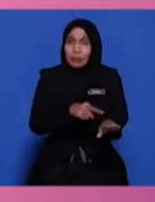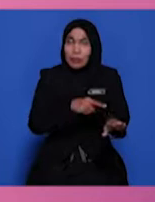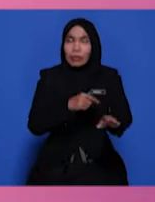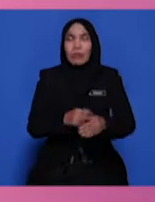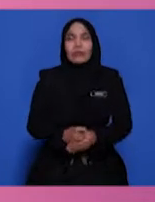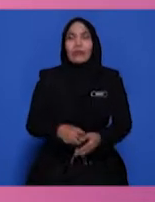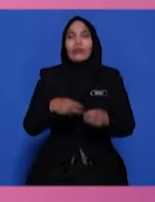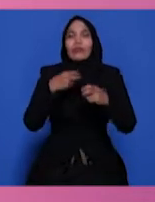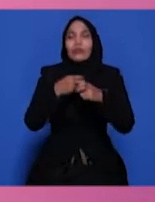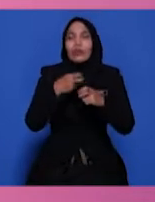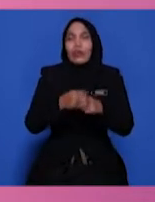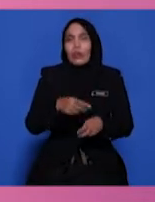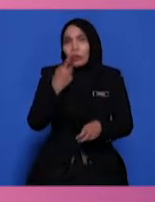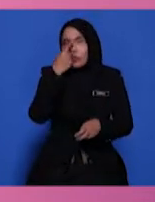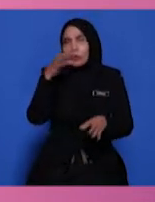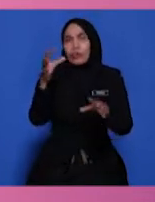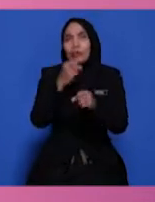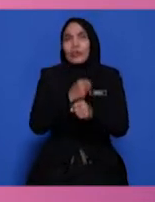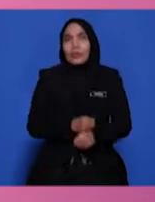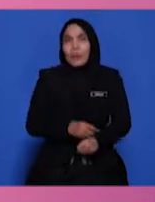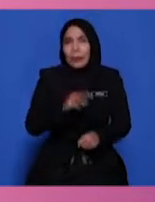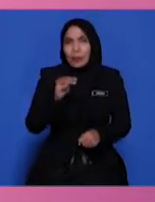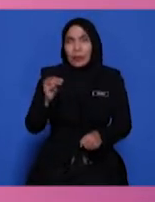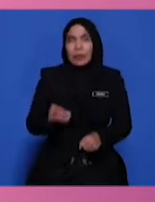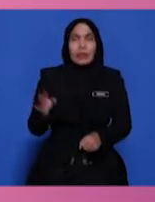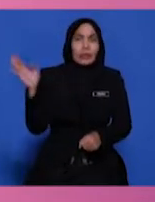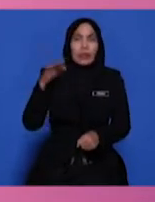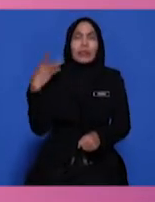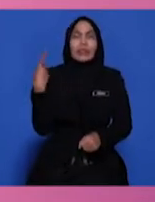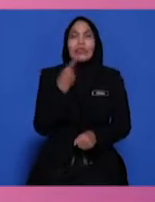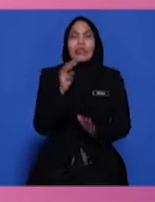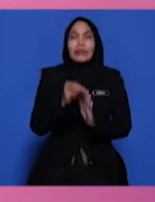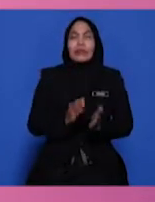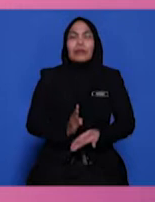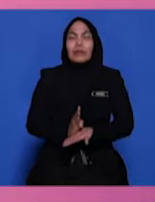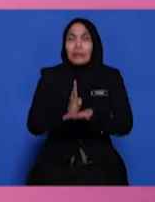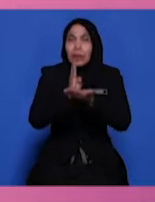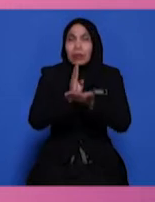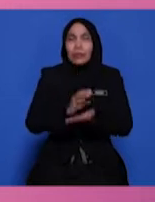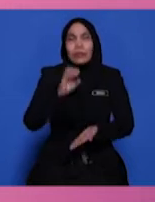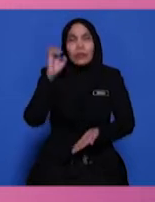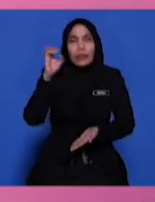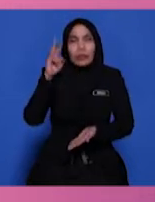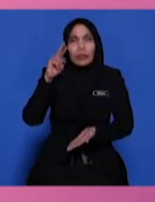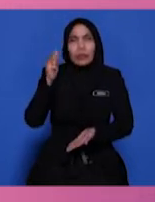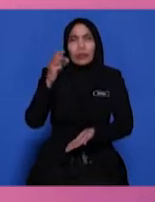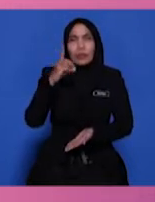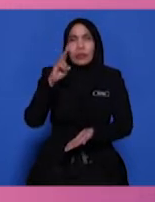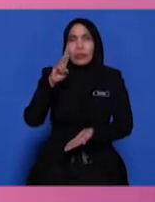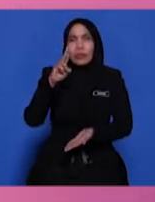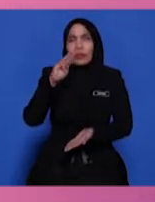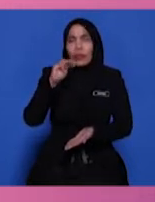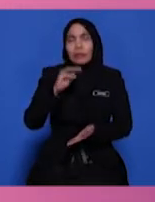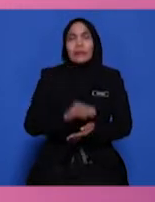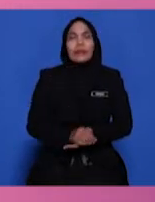mencapai matlamatnya. Murid-murid, mari kita membantu Encik Radum menyelesaikan masalah kewangan